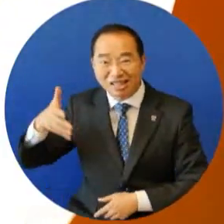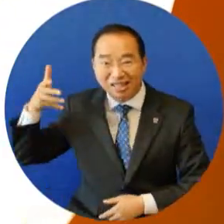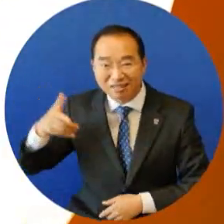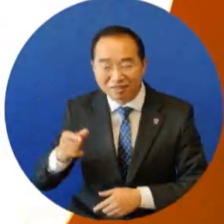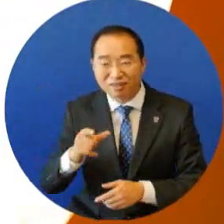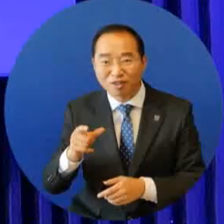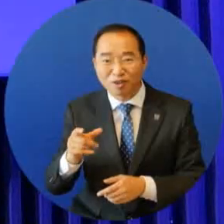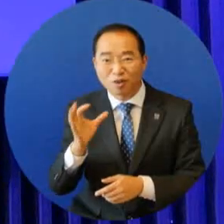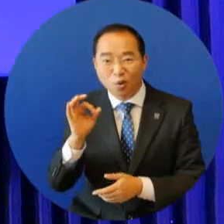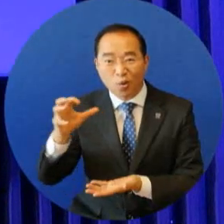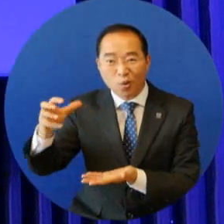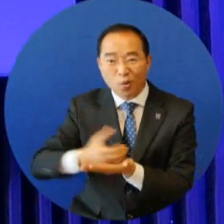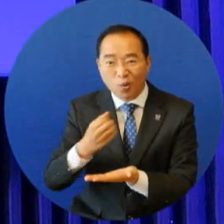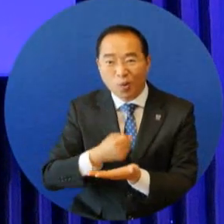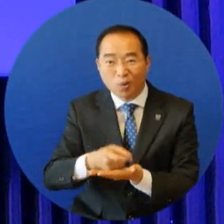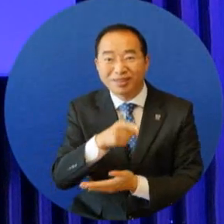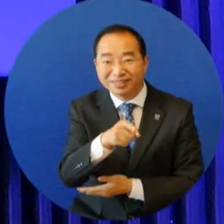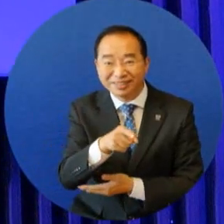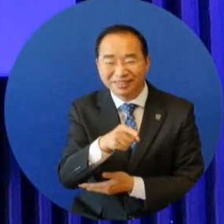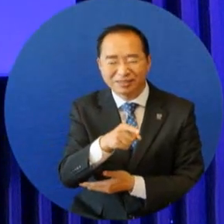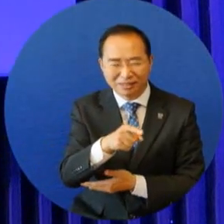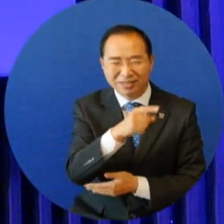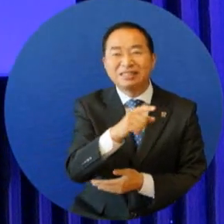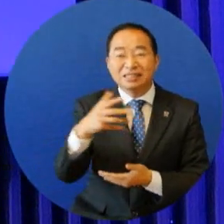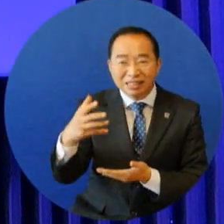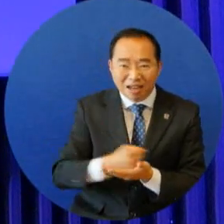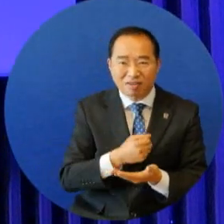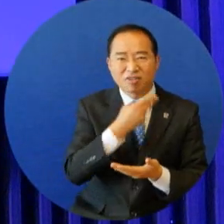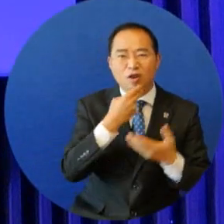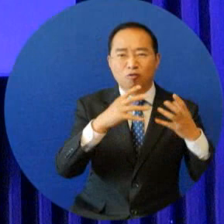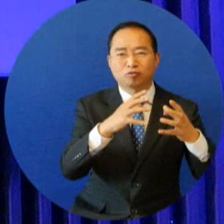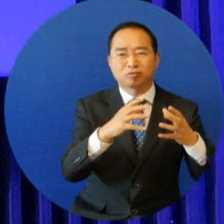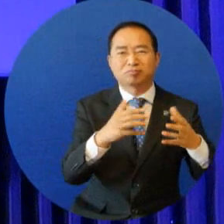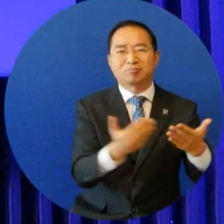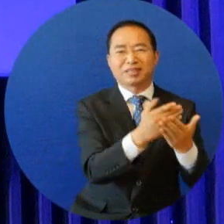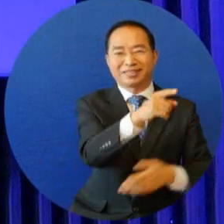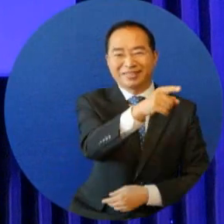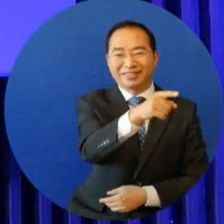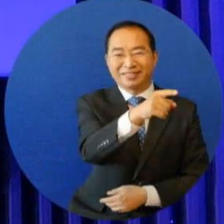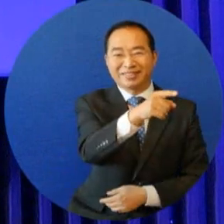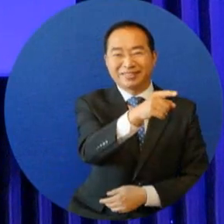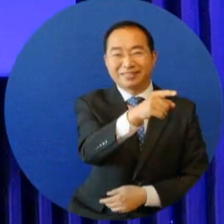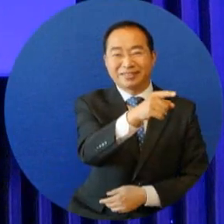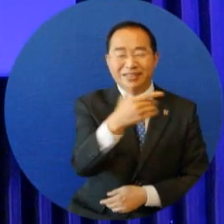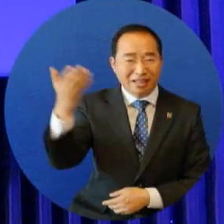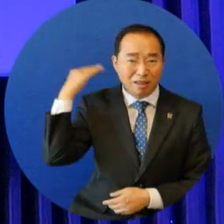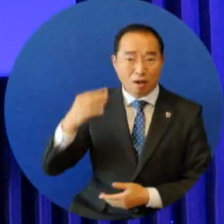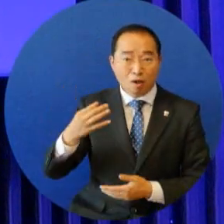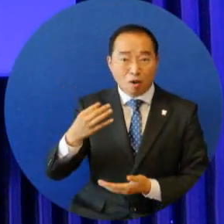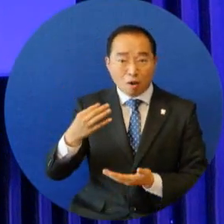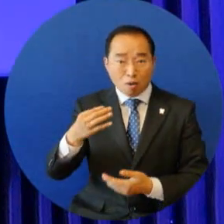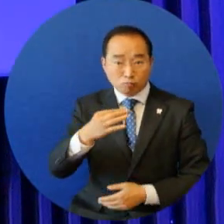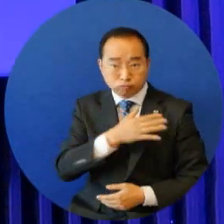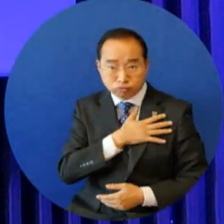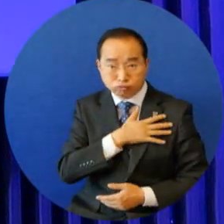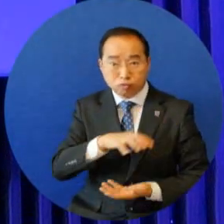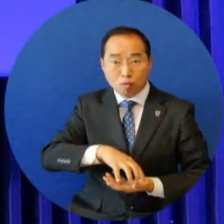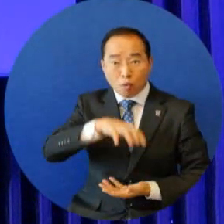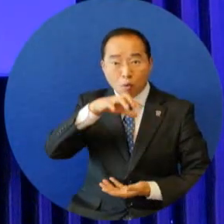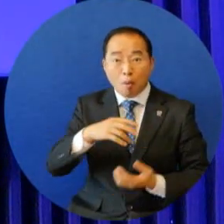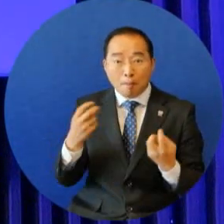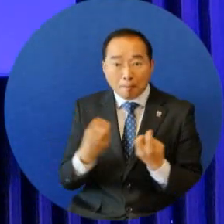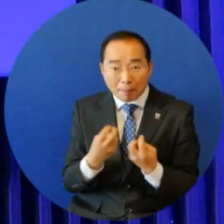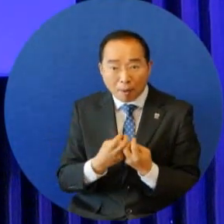뺏어오는 건데 사실 옛날에 부의 증대라는 건 거래를 통한